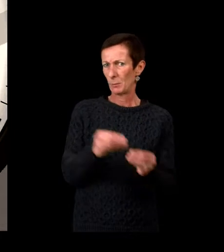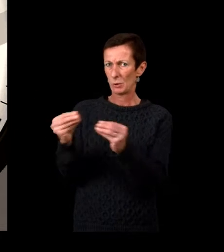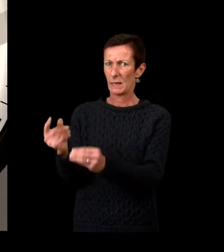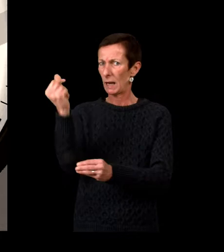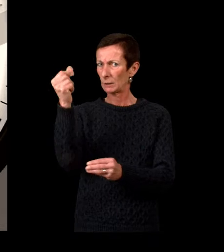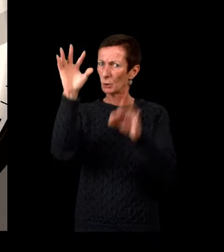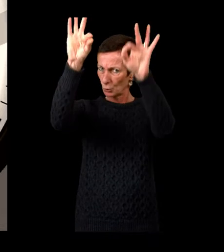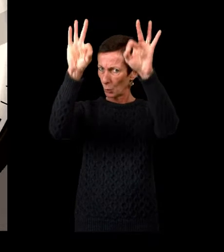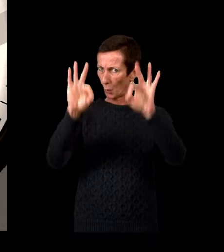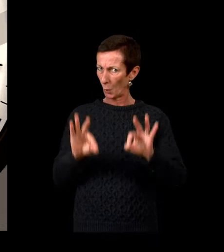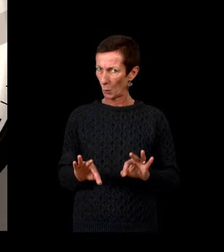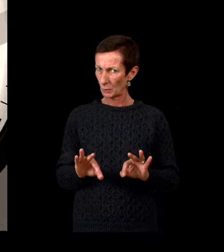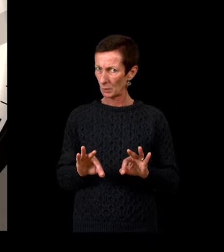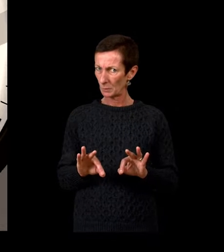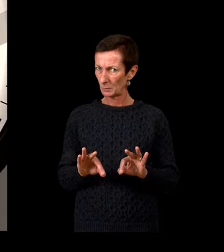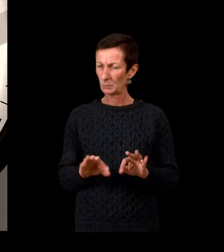Voilà, c'est fait.